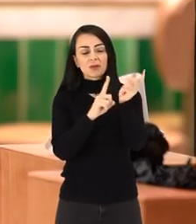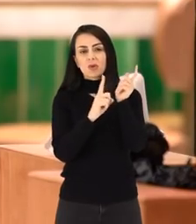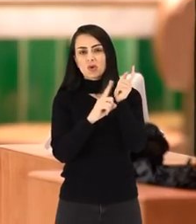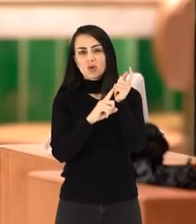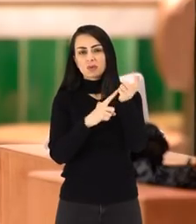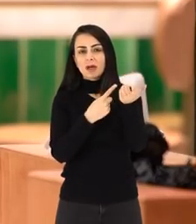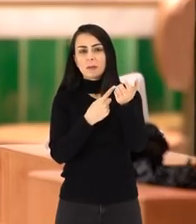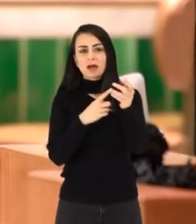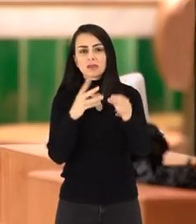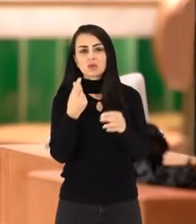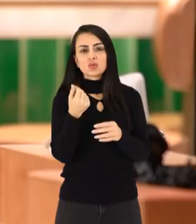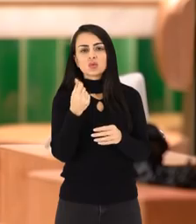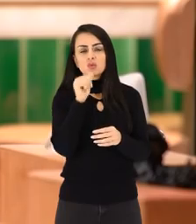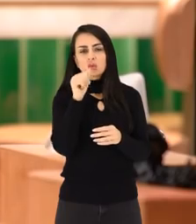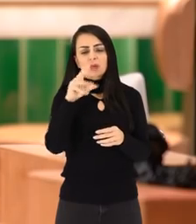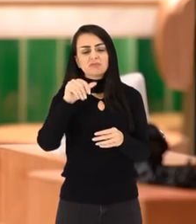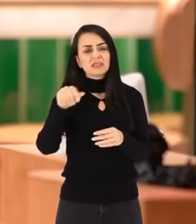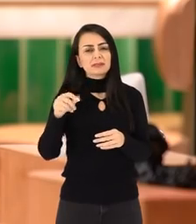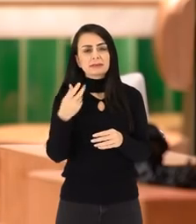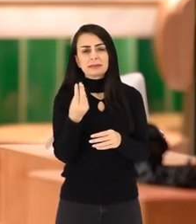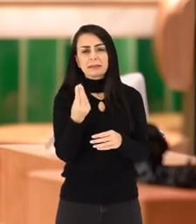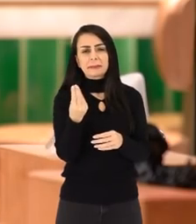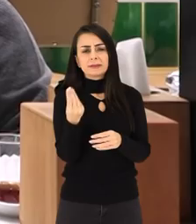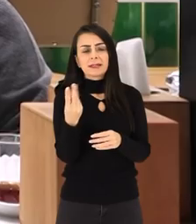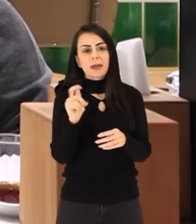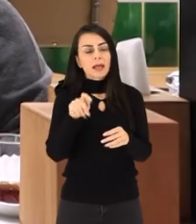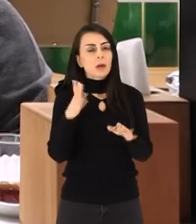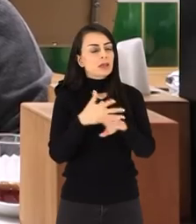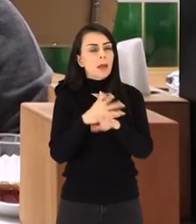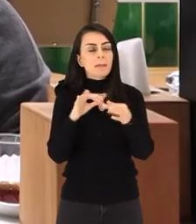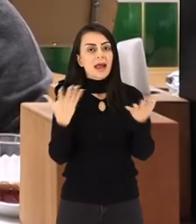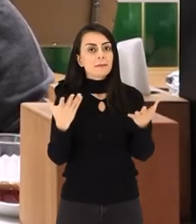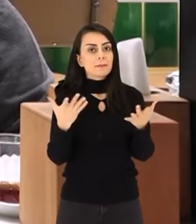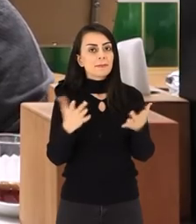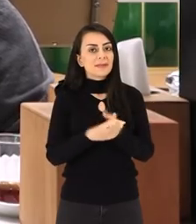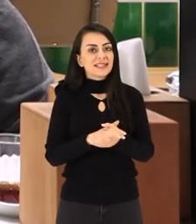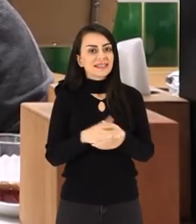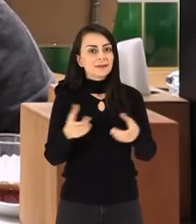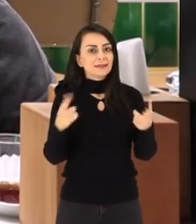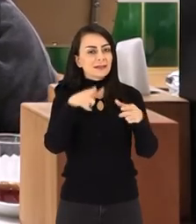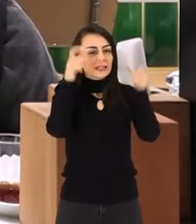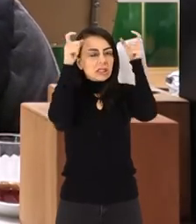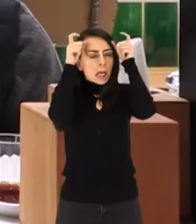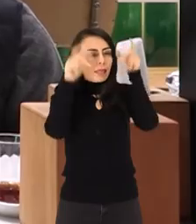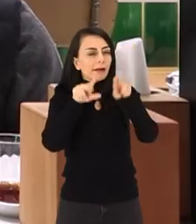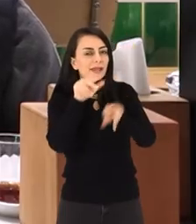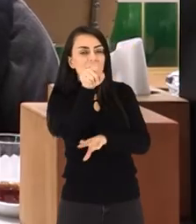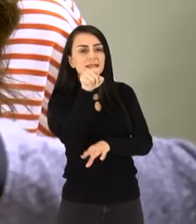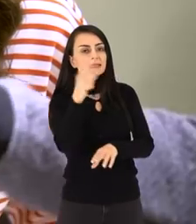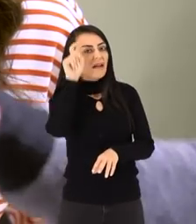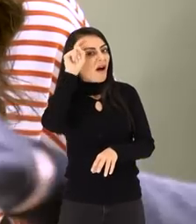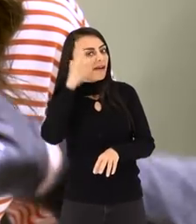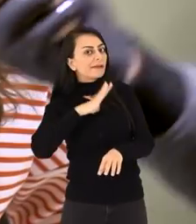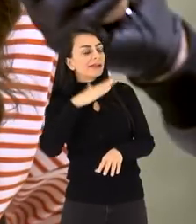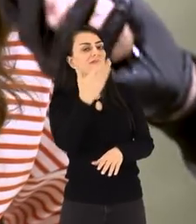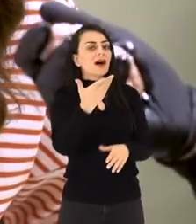şunu ıslatıyoruz. Neden? Bunu niye yapıyoruz? Yapışmasın diye. Şeytan gibisin. Yemin ediyorum şeytan gibisin. Çok akıllı.